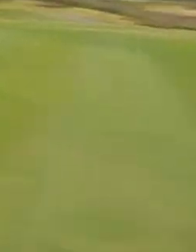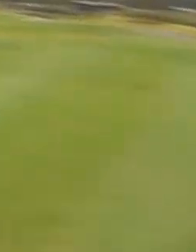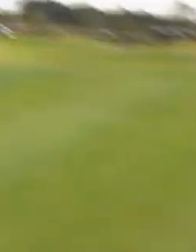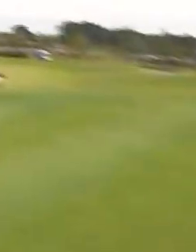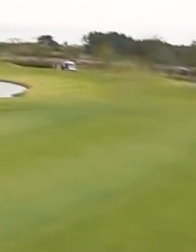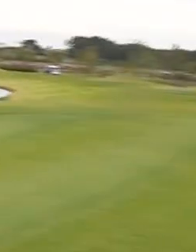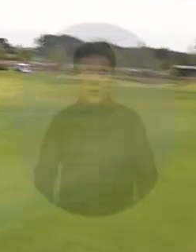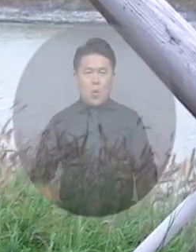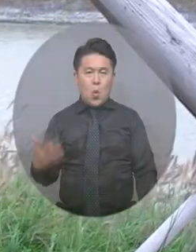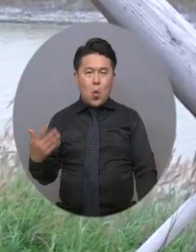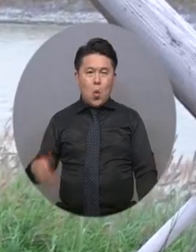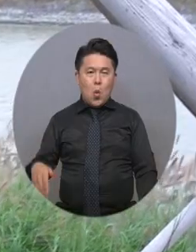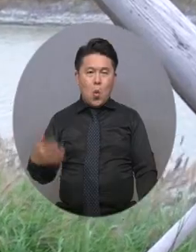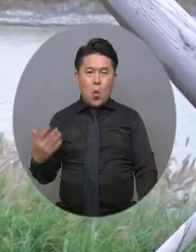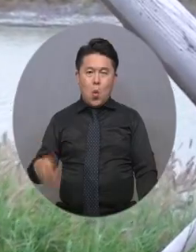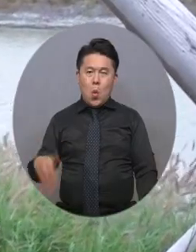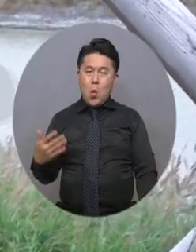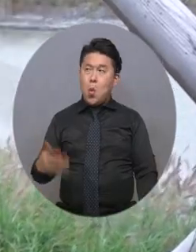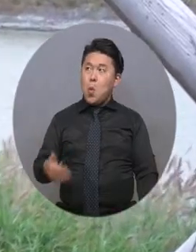오, 잘 쳤다.